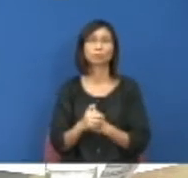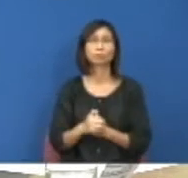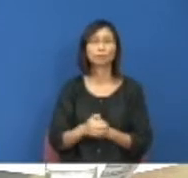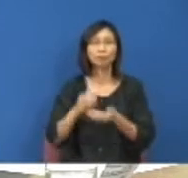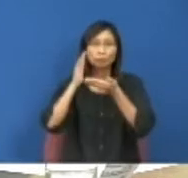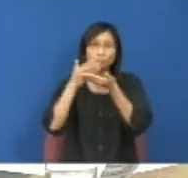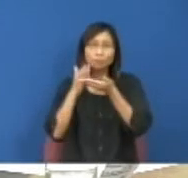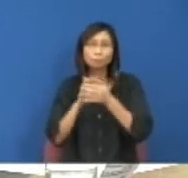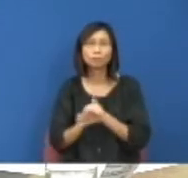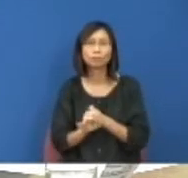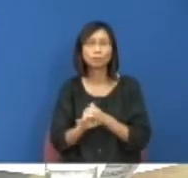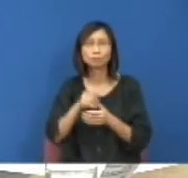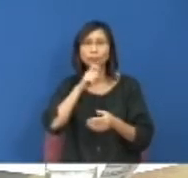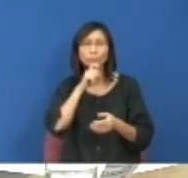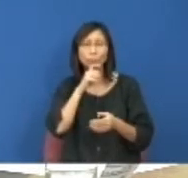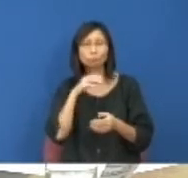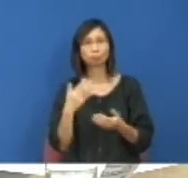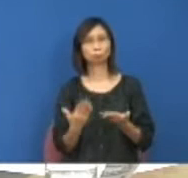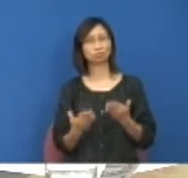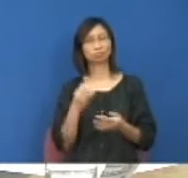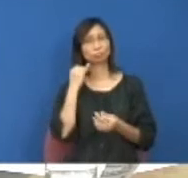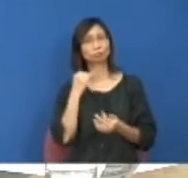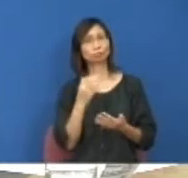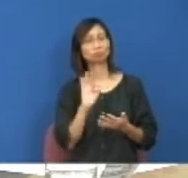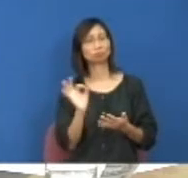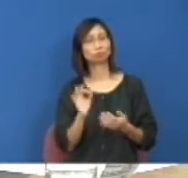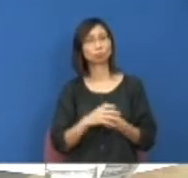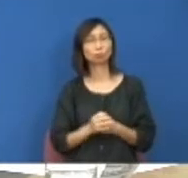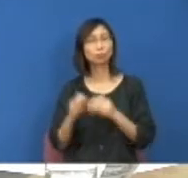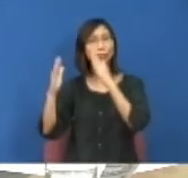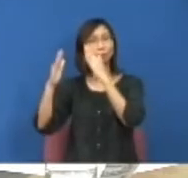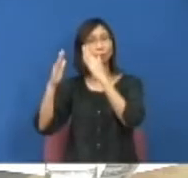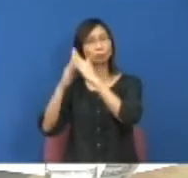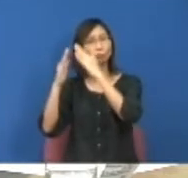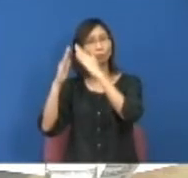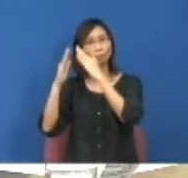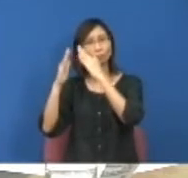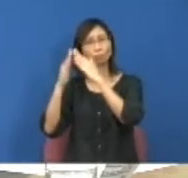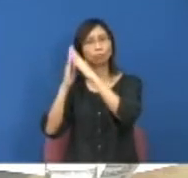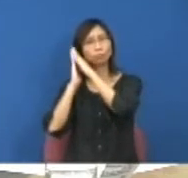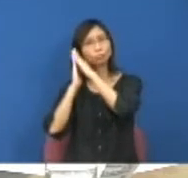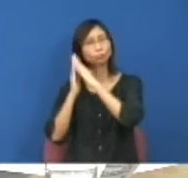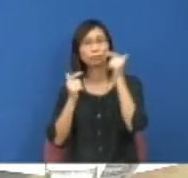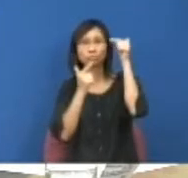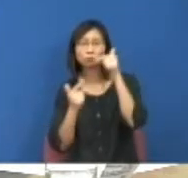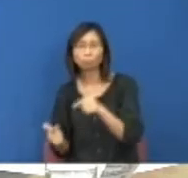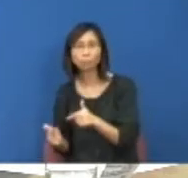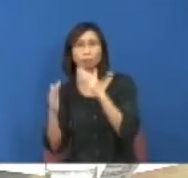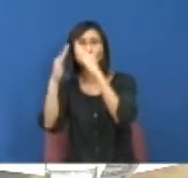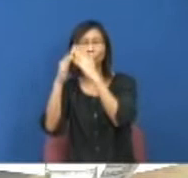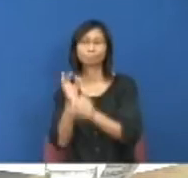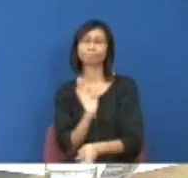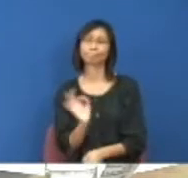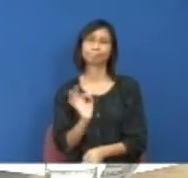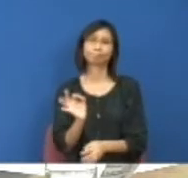餐冇一餐，冇產業啊，住都冇地方，即係住都唔會住到一間永久嘅居所嘅人。呢一